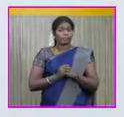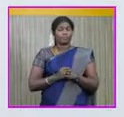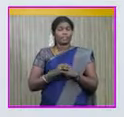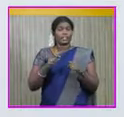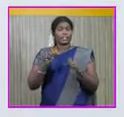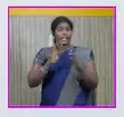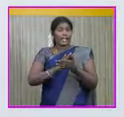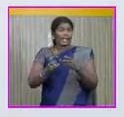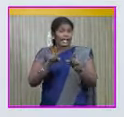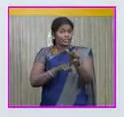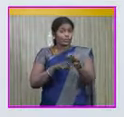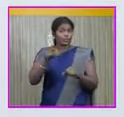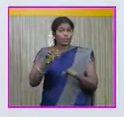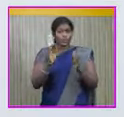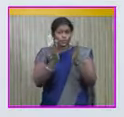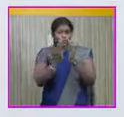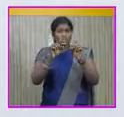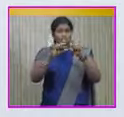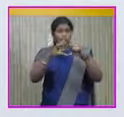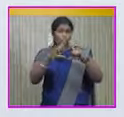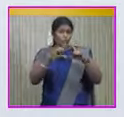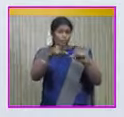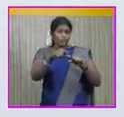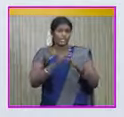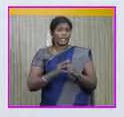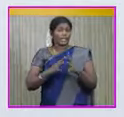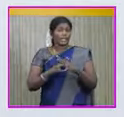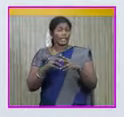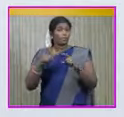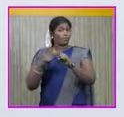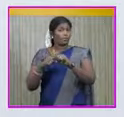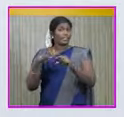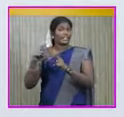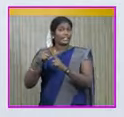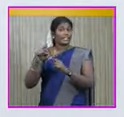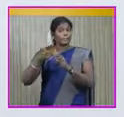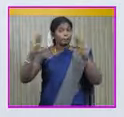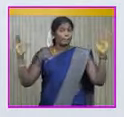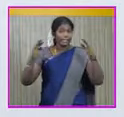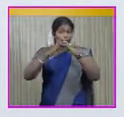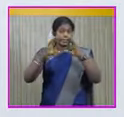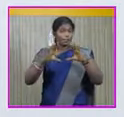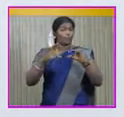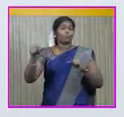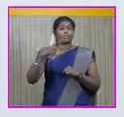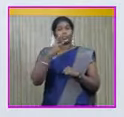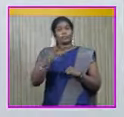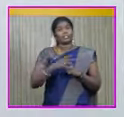WHY அப்படின்ற ஒரு குட்டி முக்கோணமும் WET அப்படின்ற ஒரு பெரிய முக்கோணமும் இருக்குது. இதை வந்து